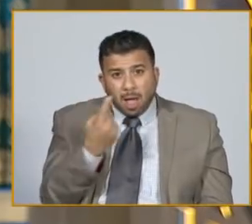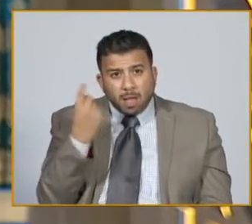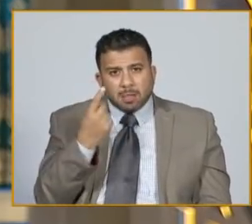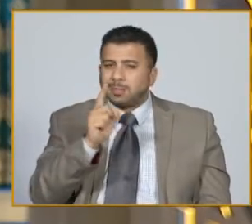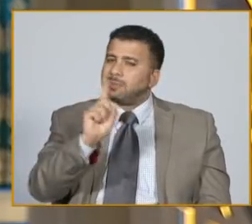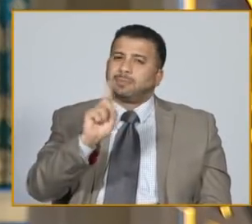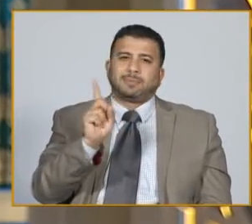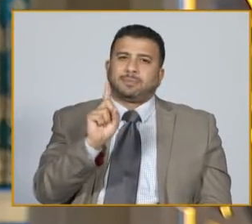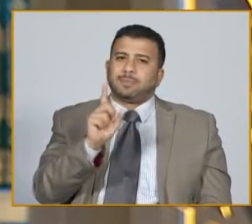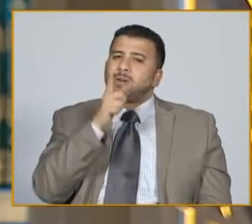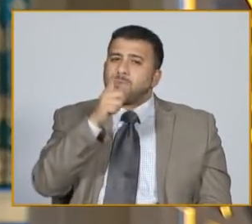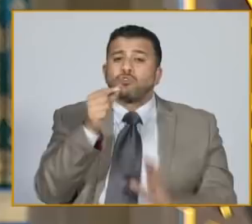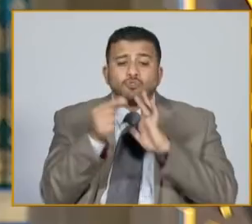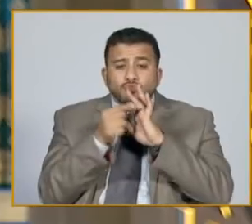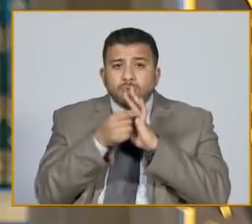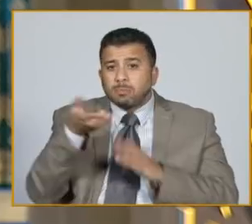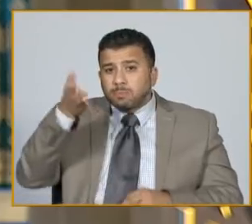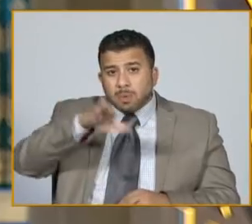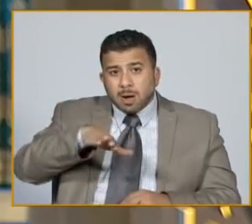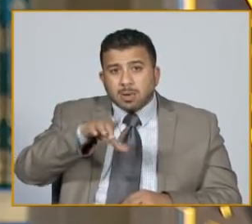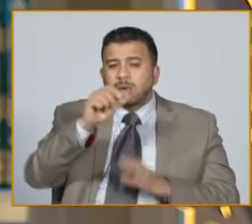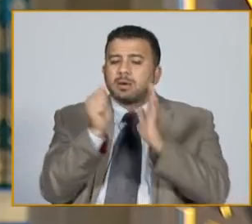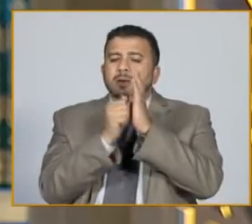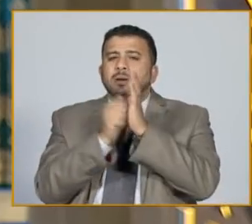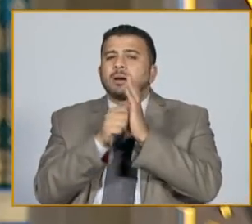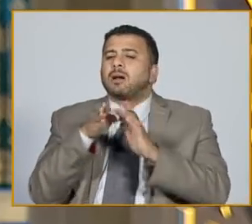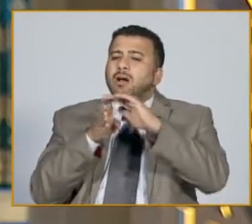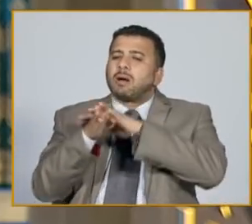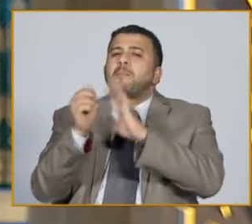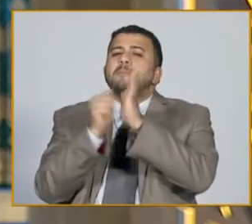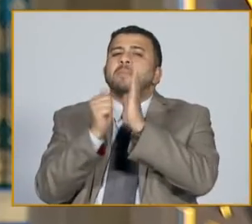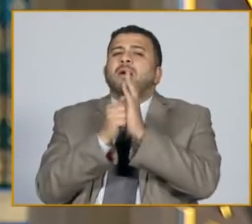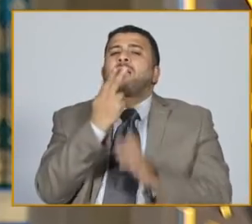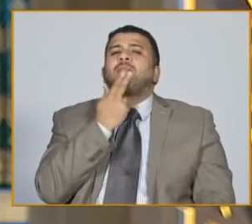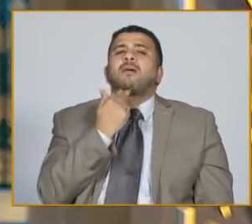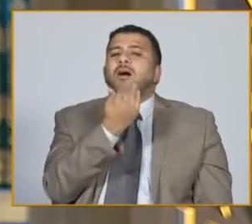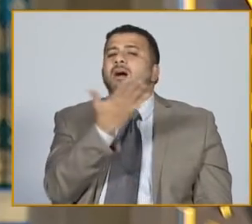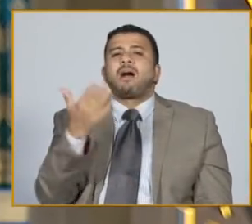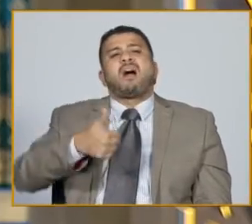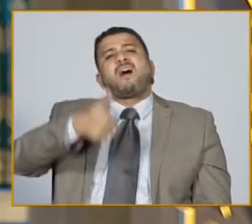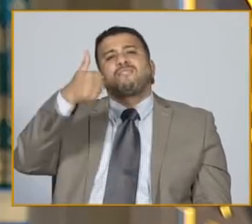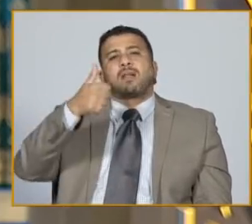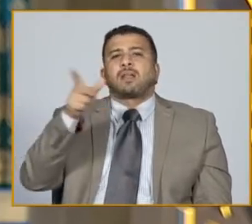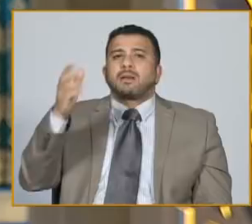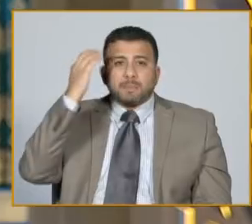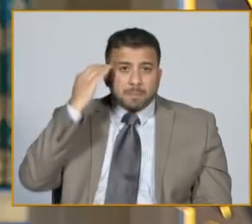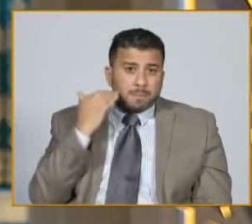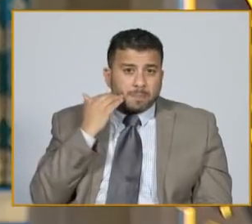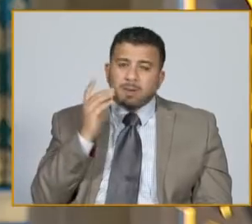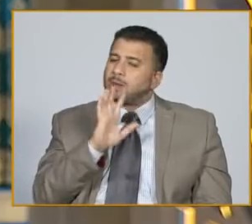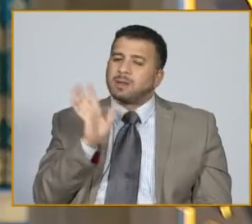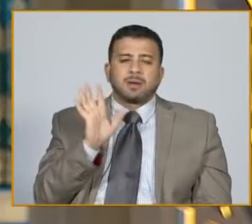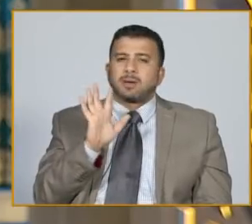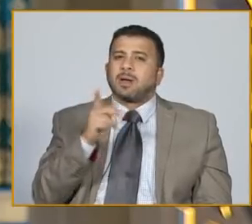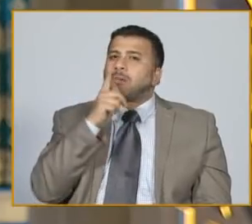والسلام قال عن النساء وصلاتهن في بيوتهن خير لهن، هذا على سبيل العموم، فكيف وهي تمر